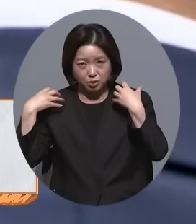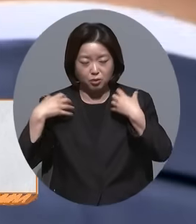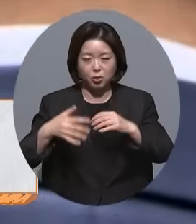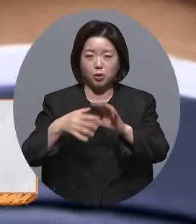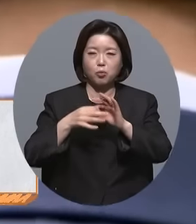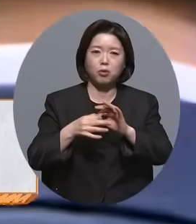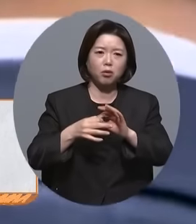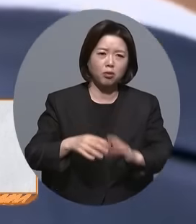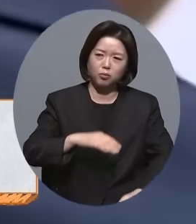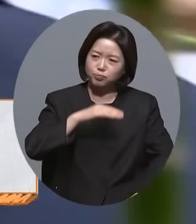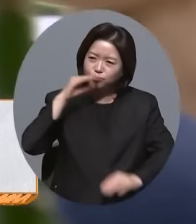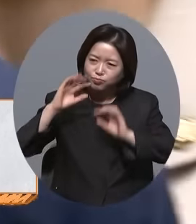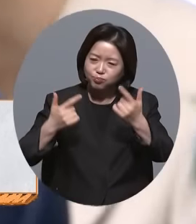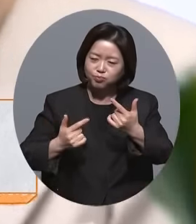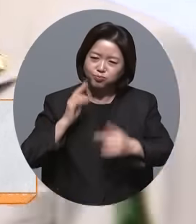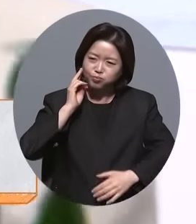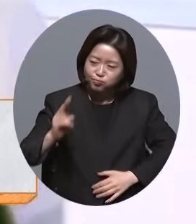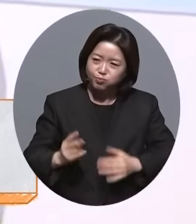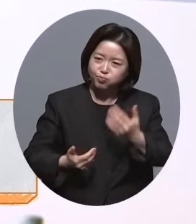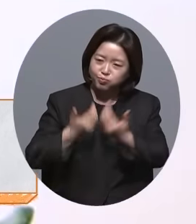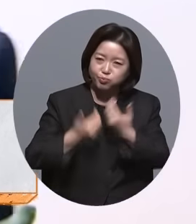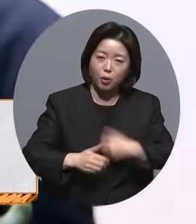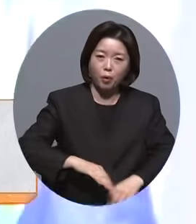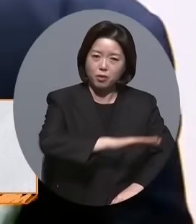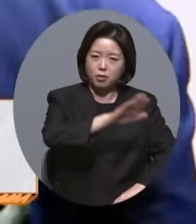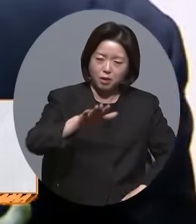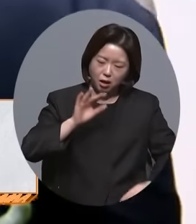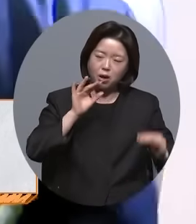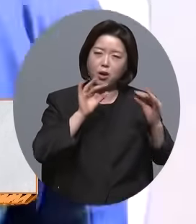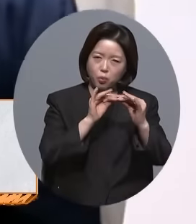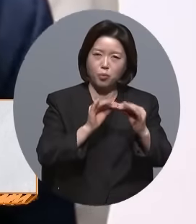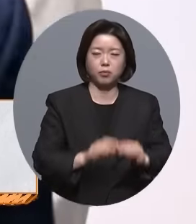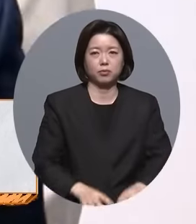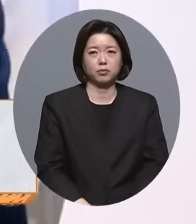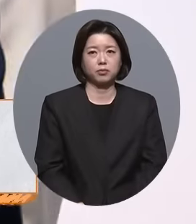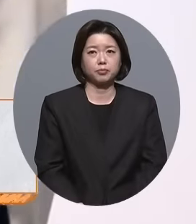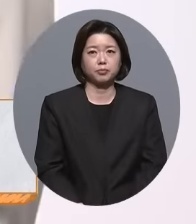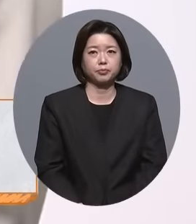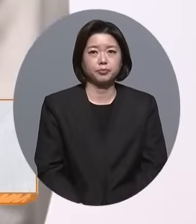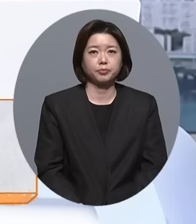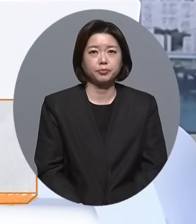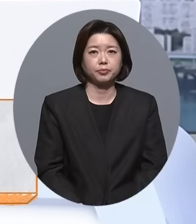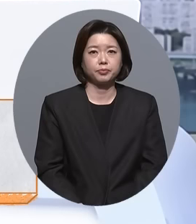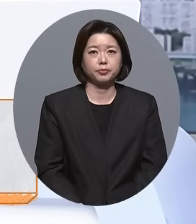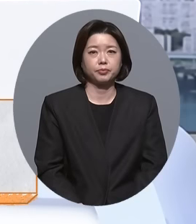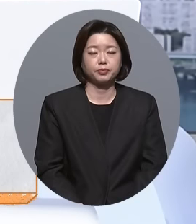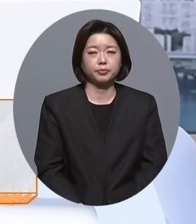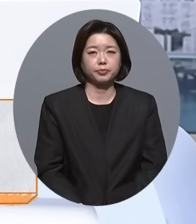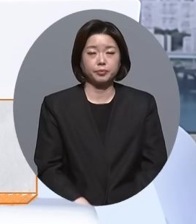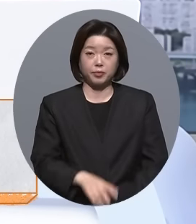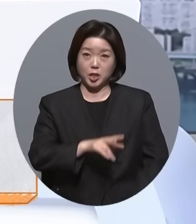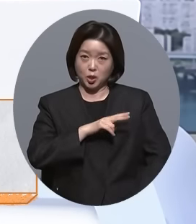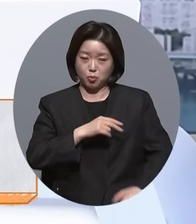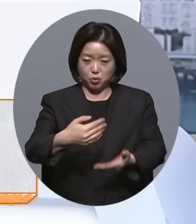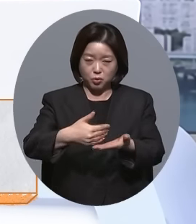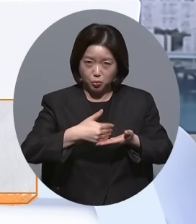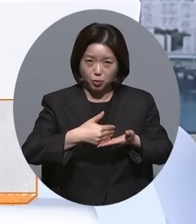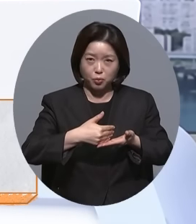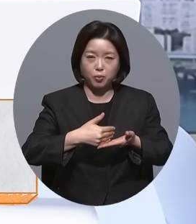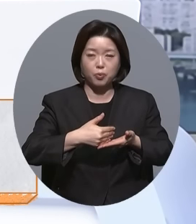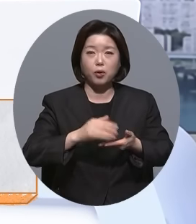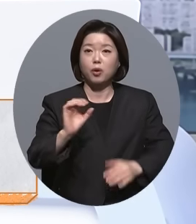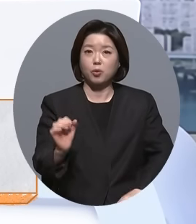비정상적으로 되고 있다는 것들에 대한 공감대는 모두 갖고 있는 것으로 저는 알고 있습니다. 알겠습니다. 그리고 의원들의 요청으로